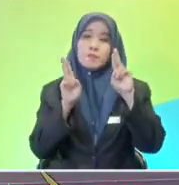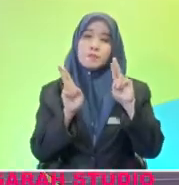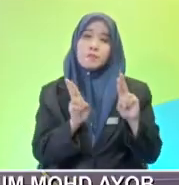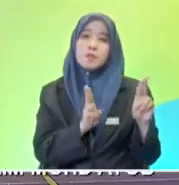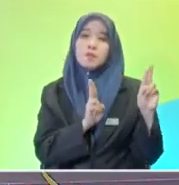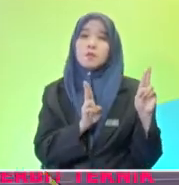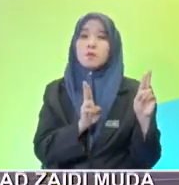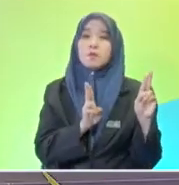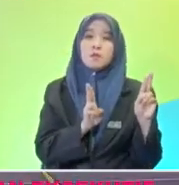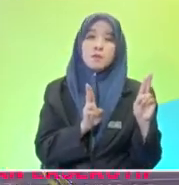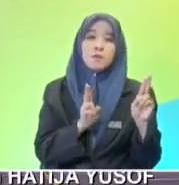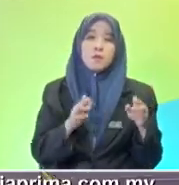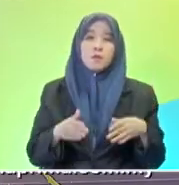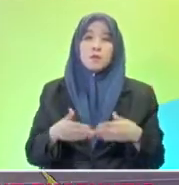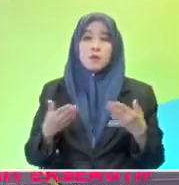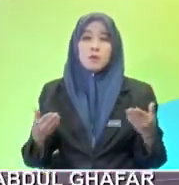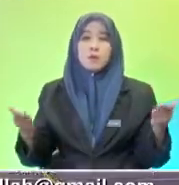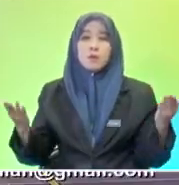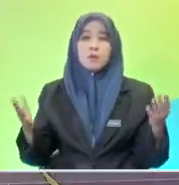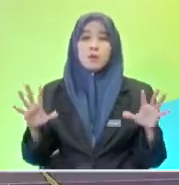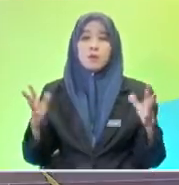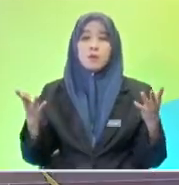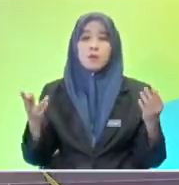udara bagai tiada